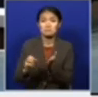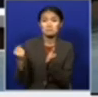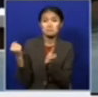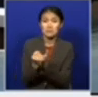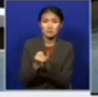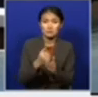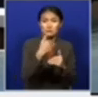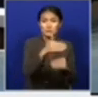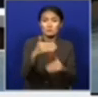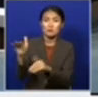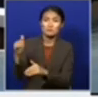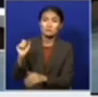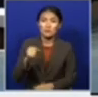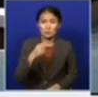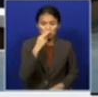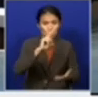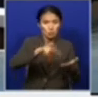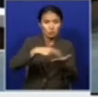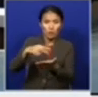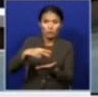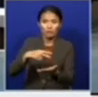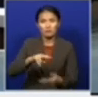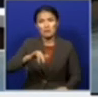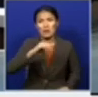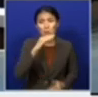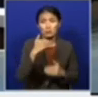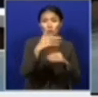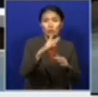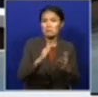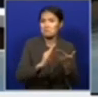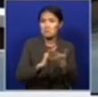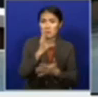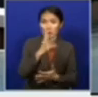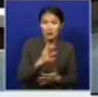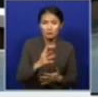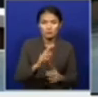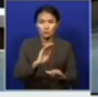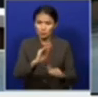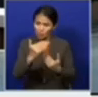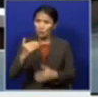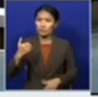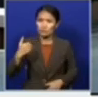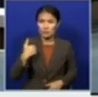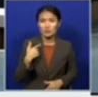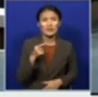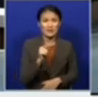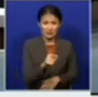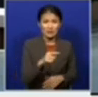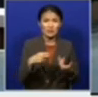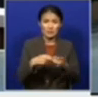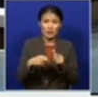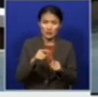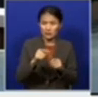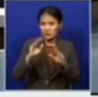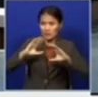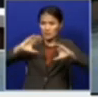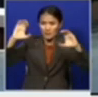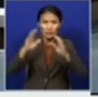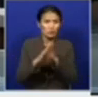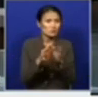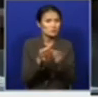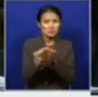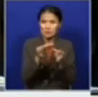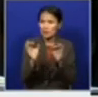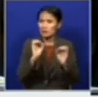ท่านประธานที่เคารพคะนอกจากนี้ค่ะยูปอป1991อาจจะกระทบไปถึงการส่งออกอาหารที่มีส่วนประกอบของพืชจดทะเบียนของไทยที่อาจ